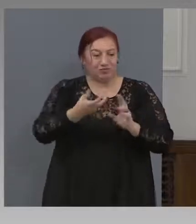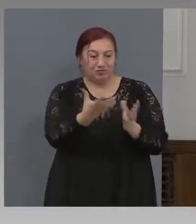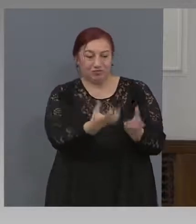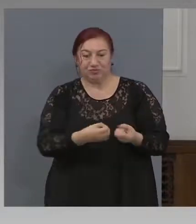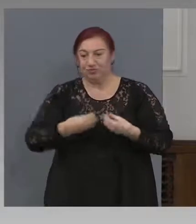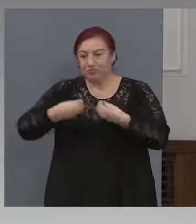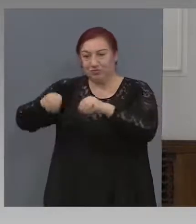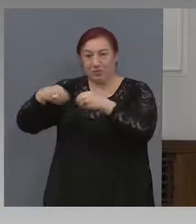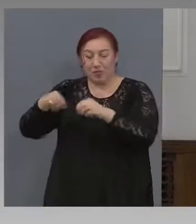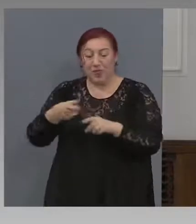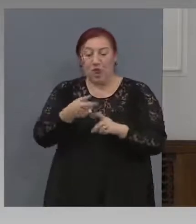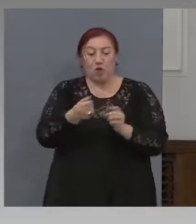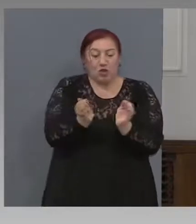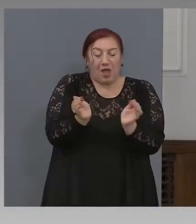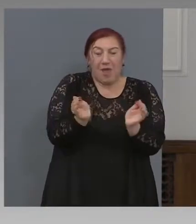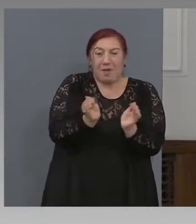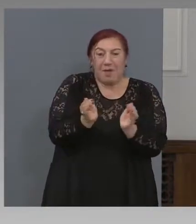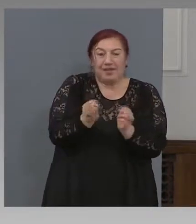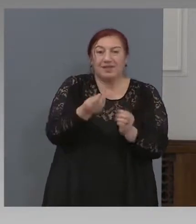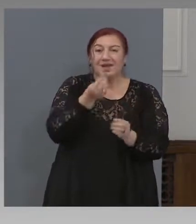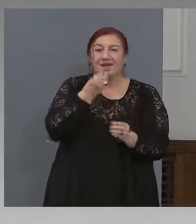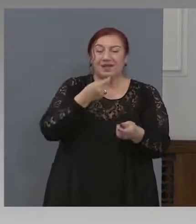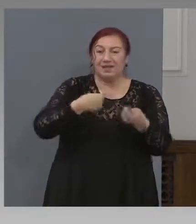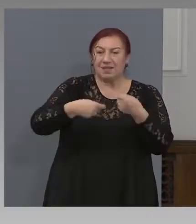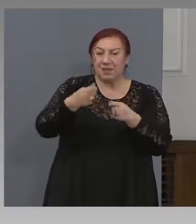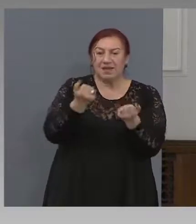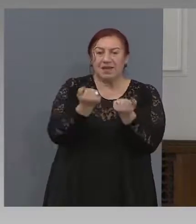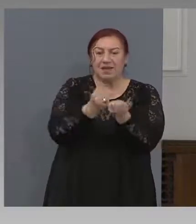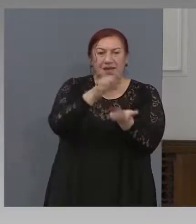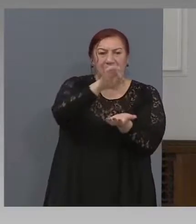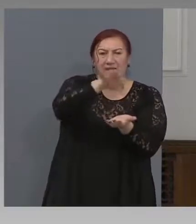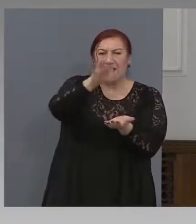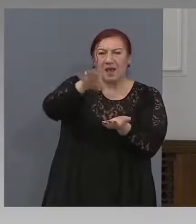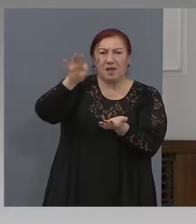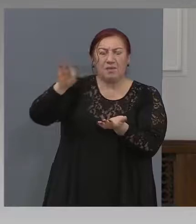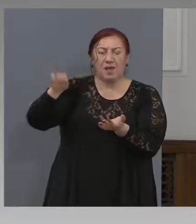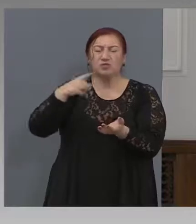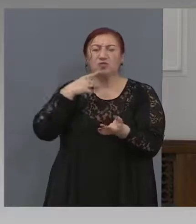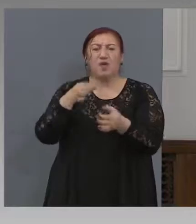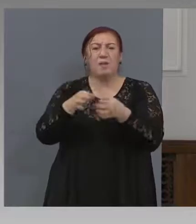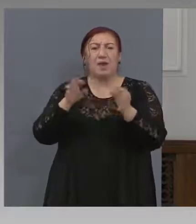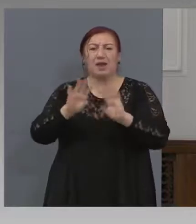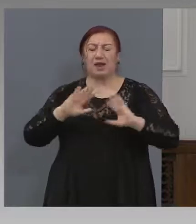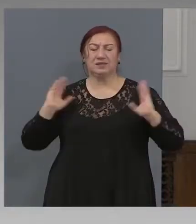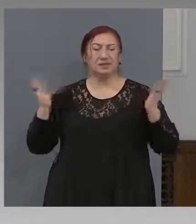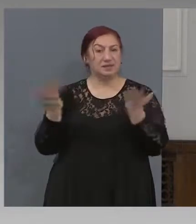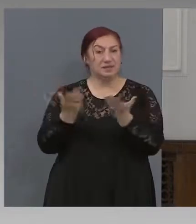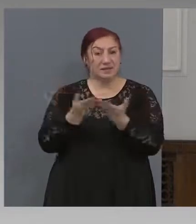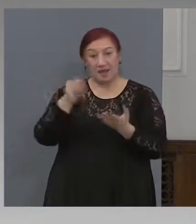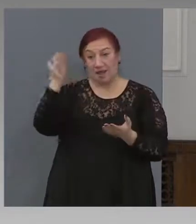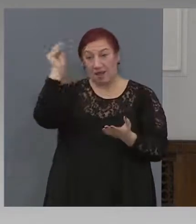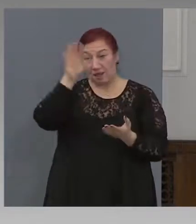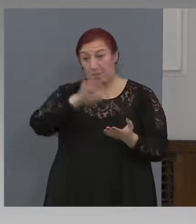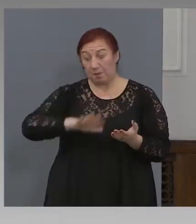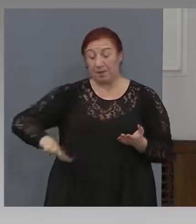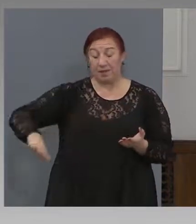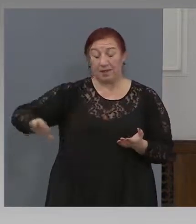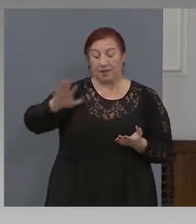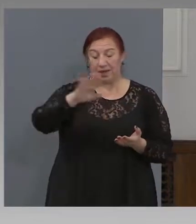малките хранителни магазини по места, абсолютно локална мярка за цялата страна. Втори пакет от